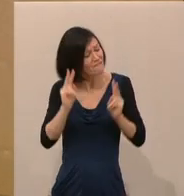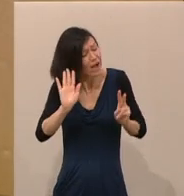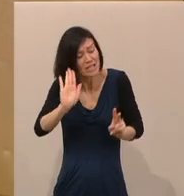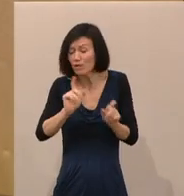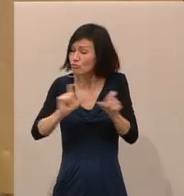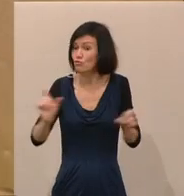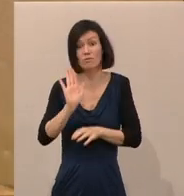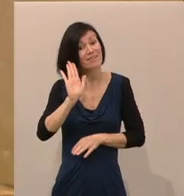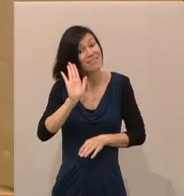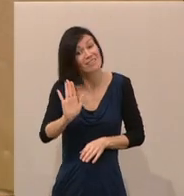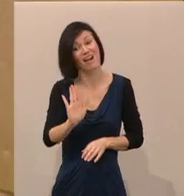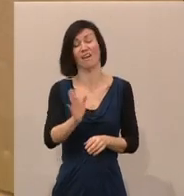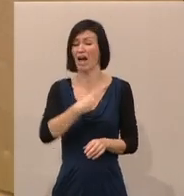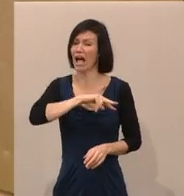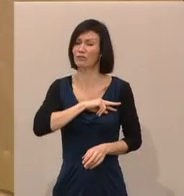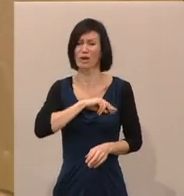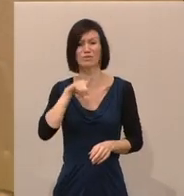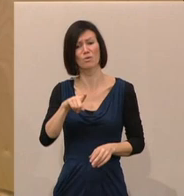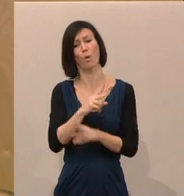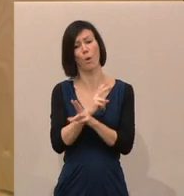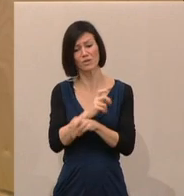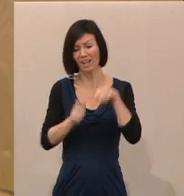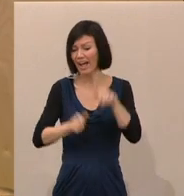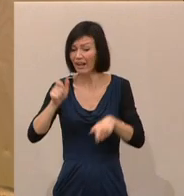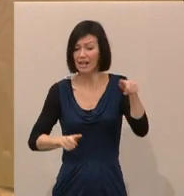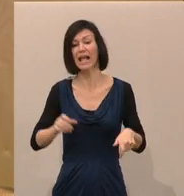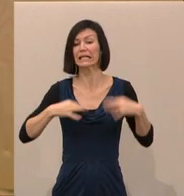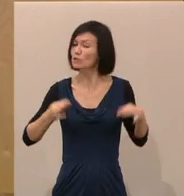Schuld, geschätzte Damen und Herren. Da können Sie sich nicht herausreden.